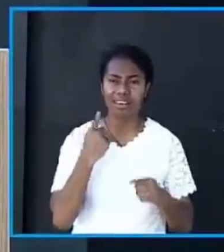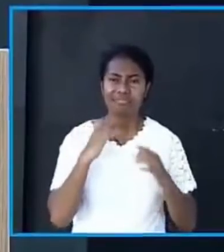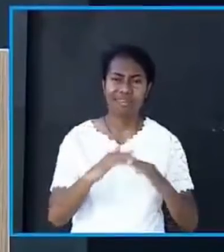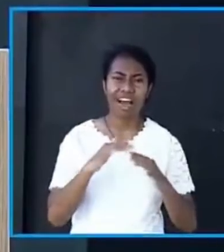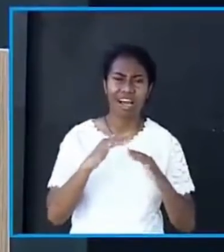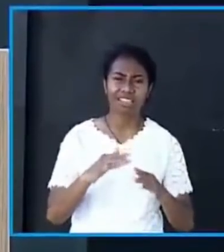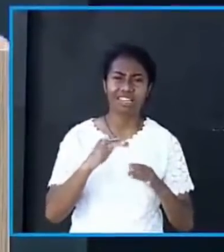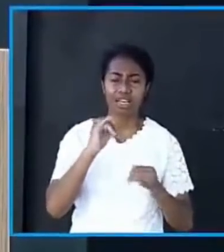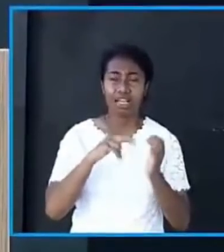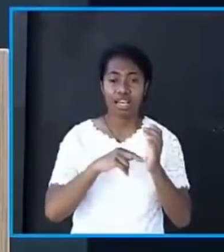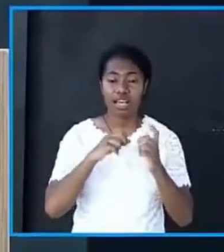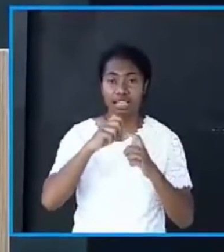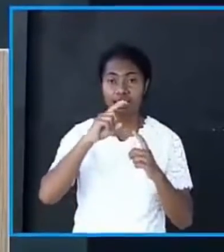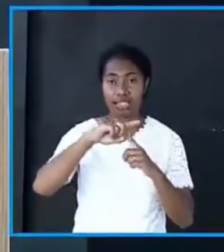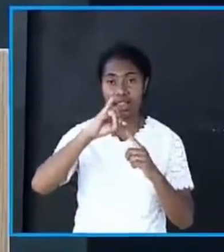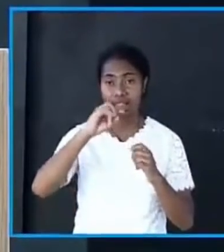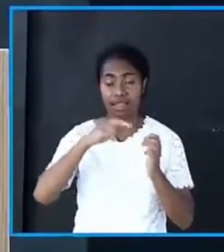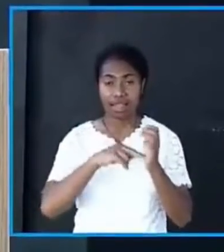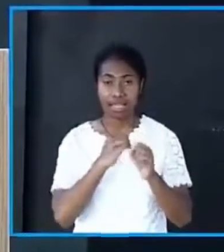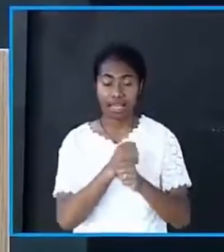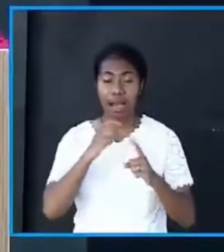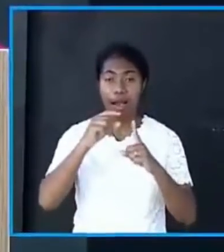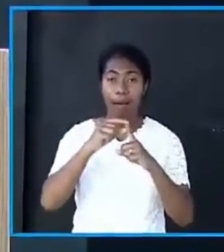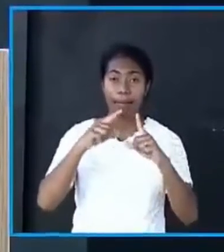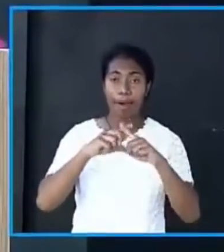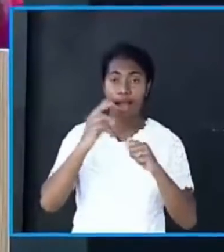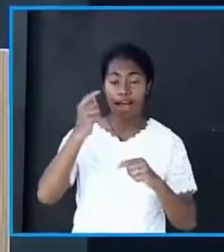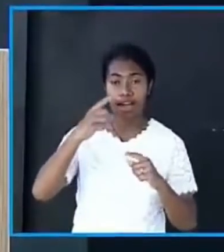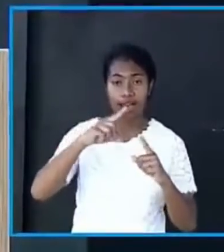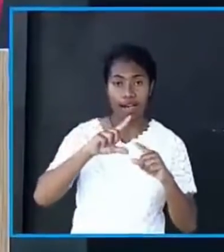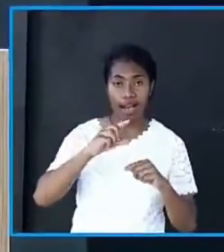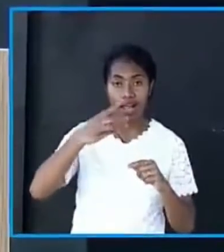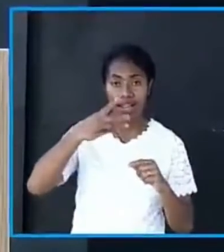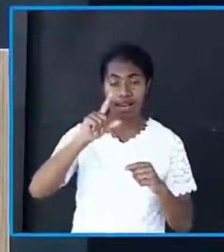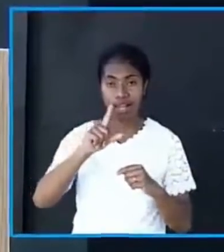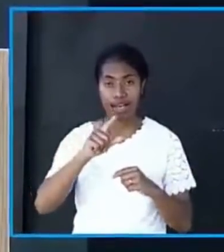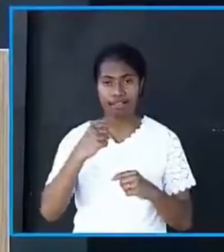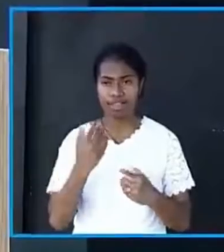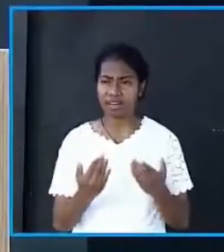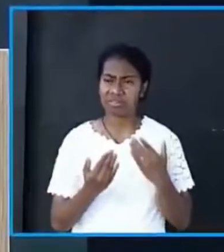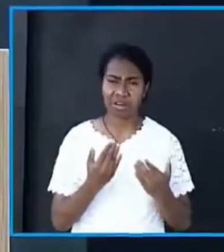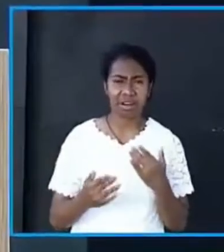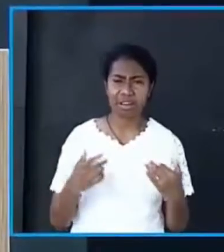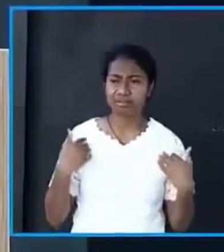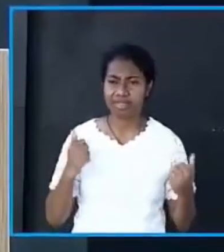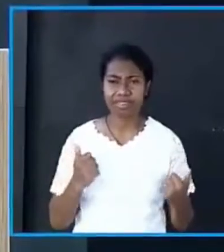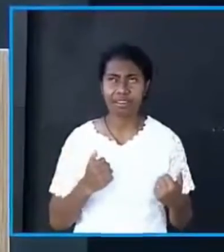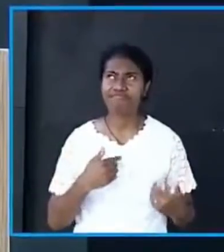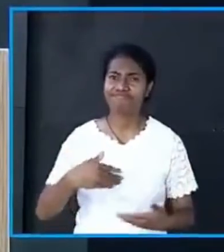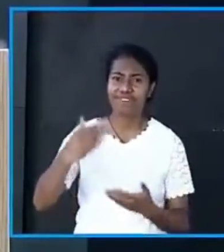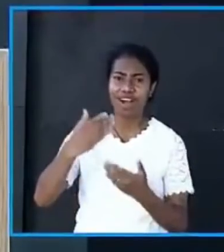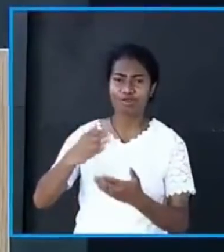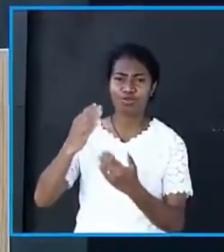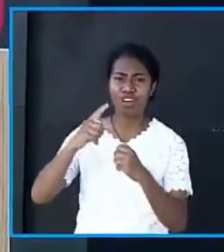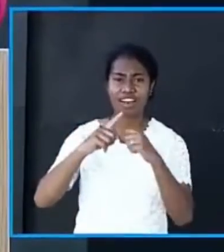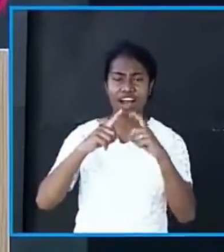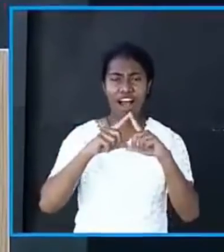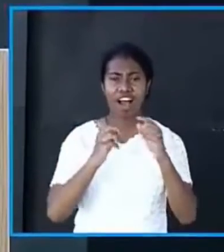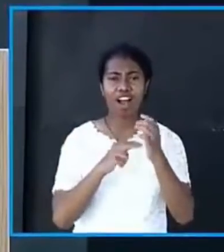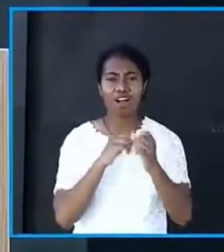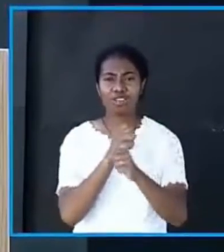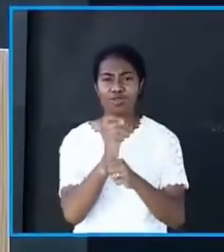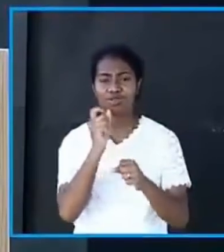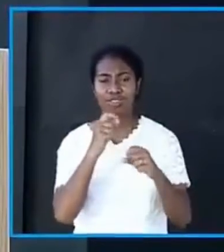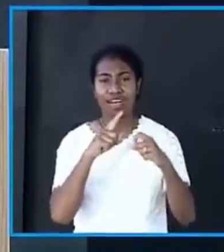permanen dan kadang-kadang mengagumkan seperti yang kita sudah lihat dalam pembahasan-pembahasan sebelum tapi